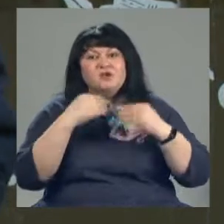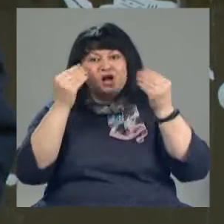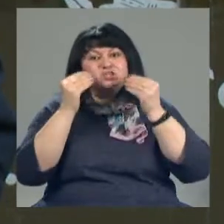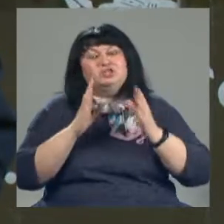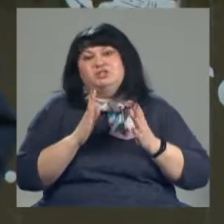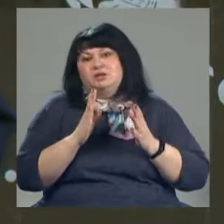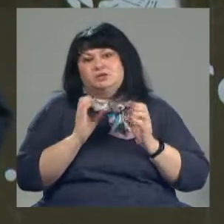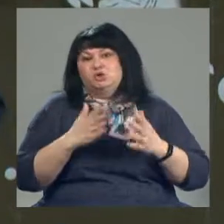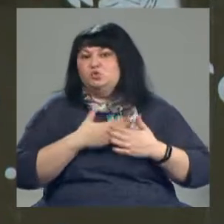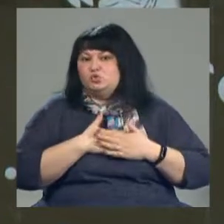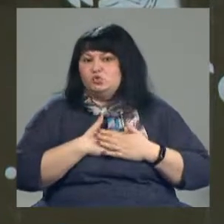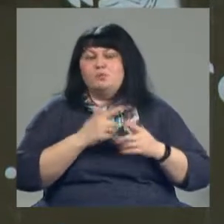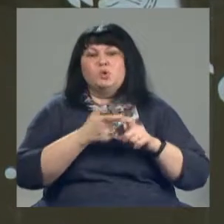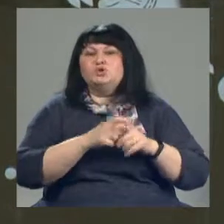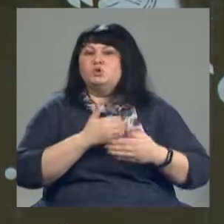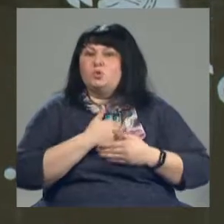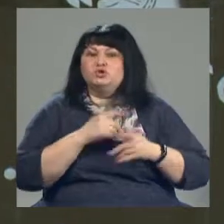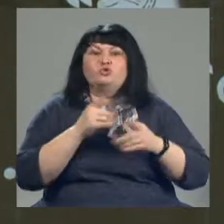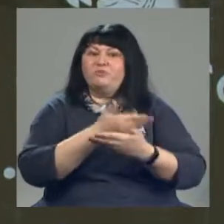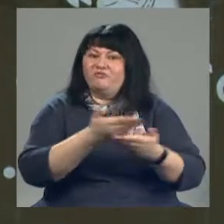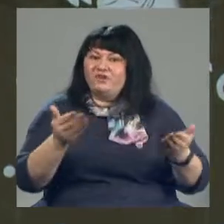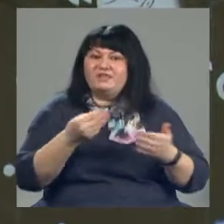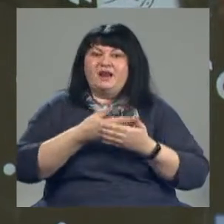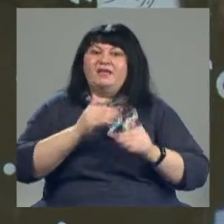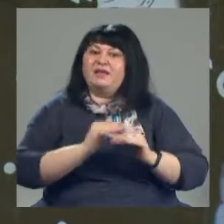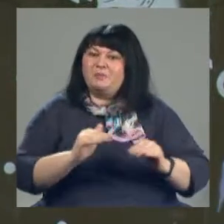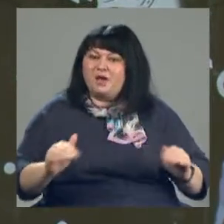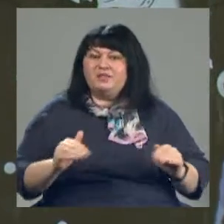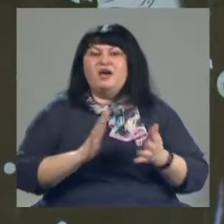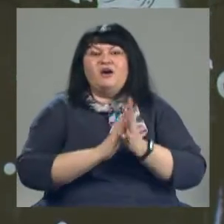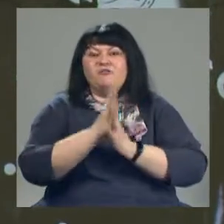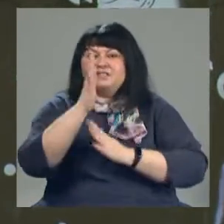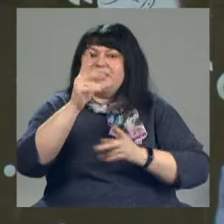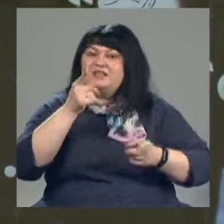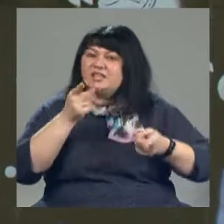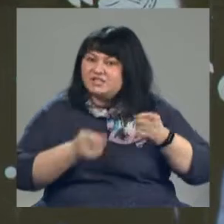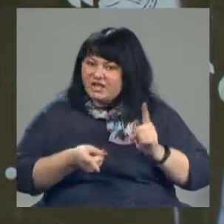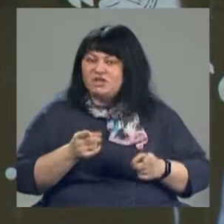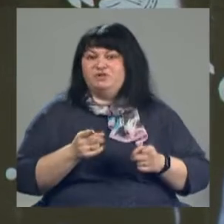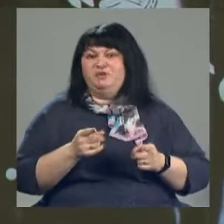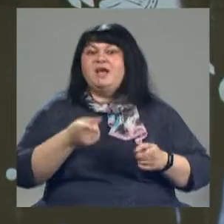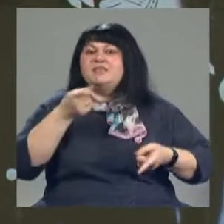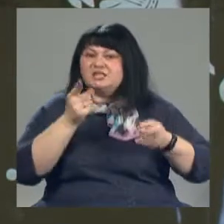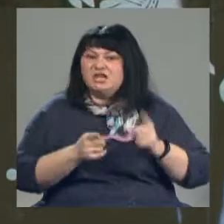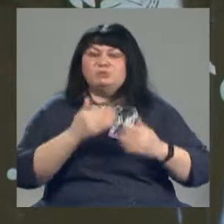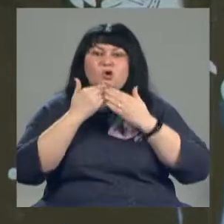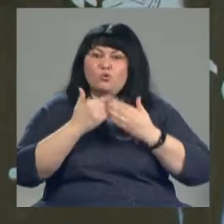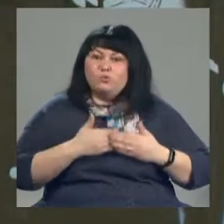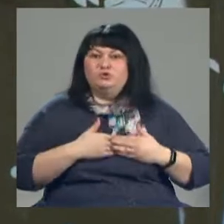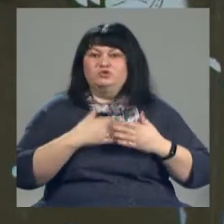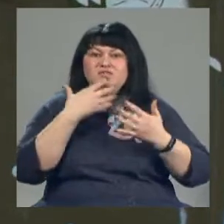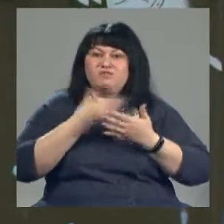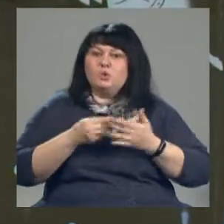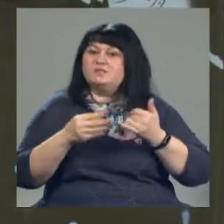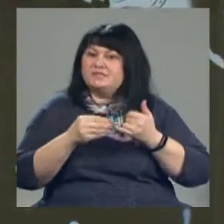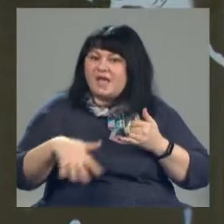душой. Очень хочется, чтобы вы, дорогие ребята, выросли настоящими. Настоящими, любящими свою